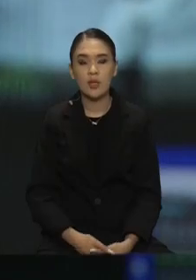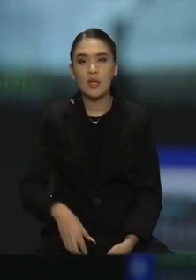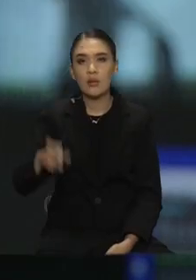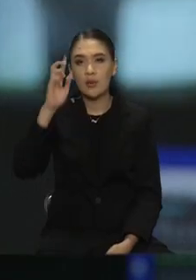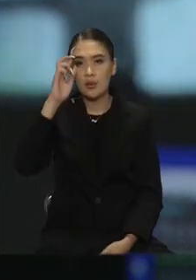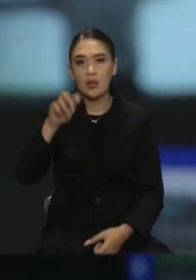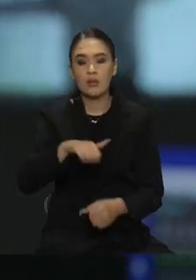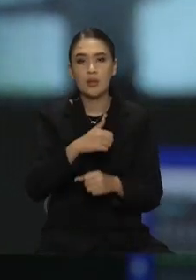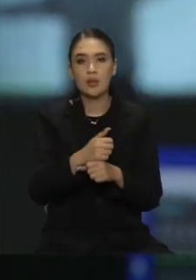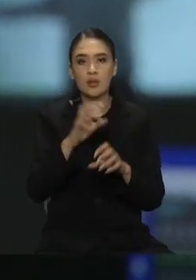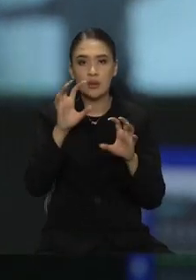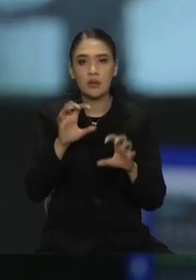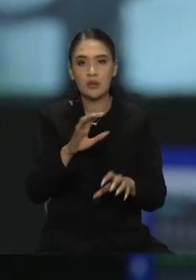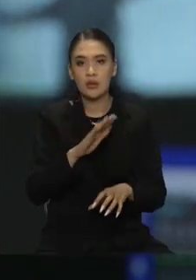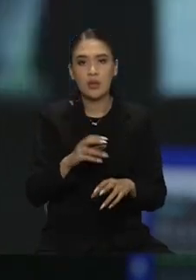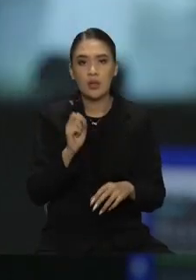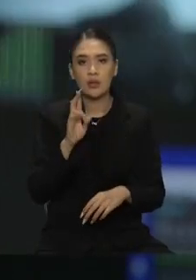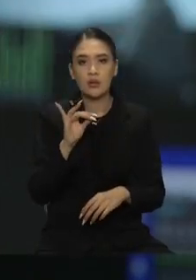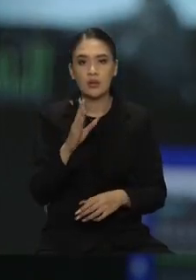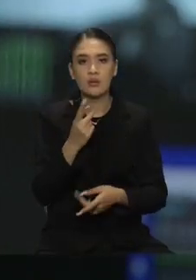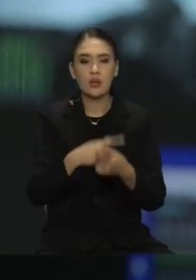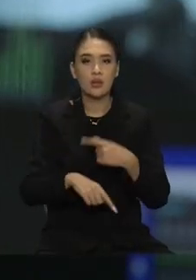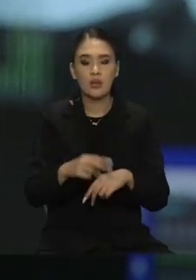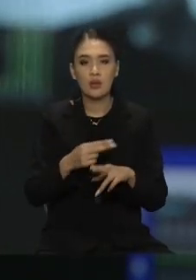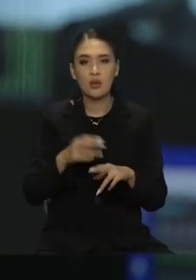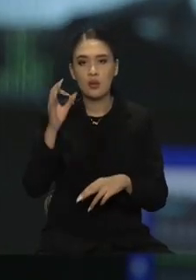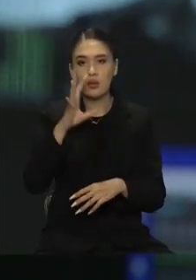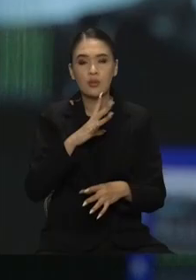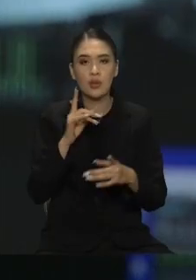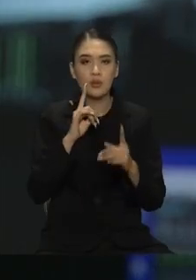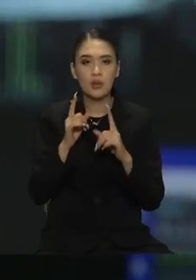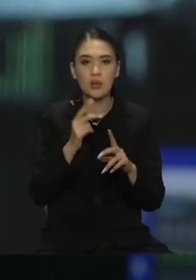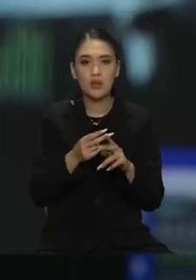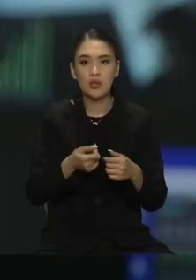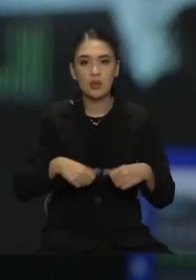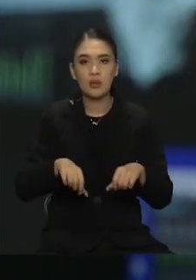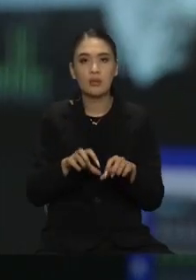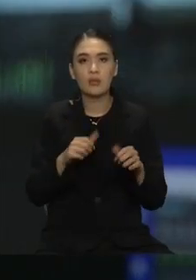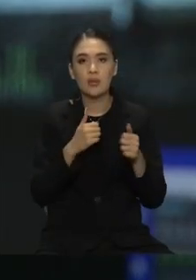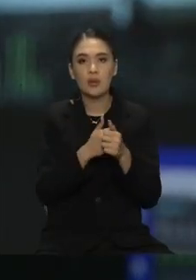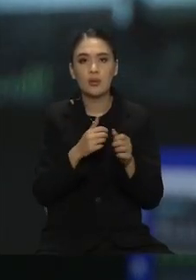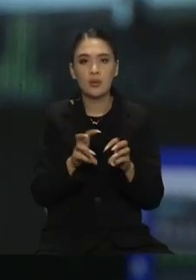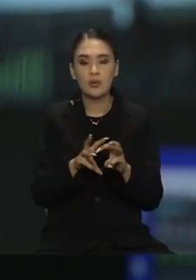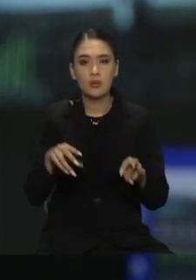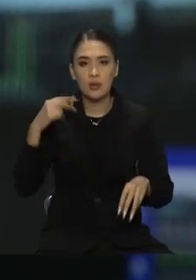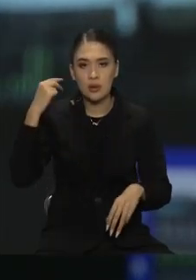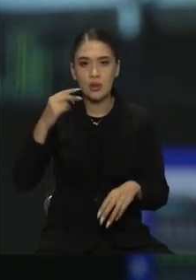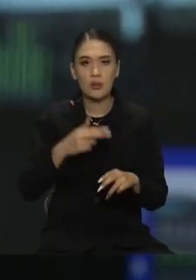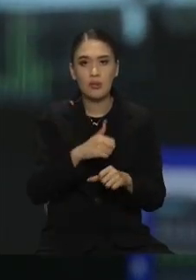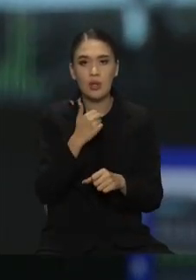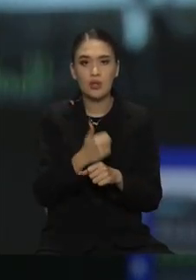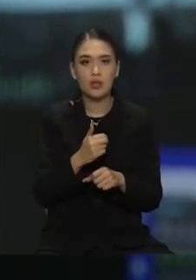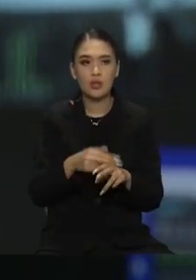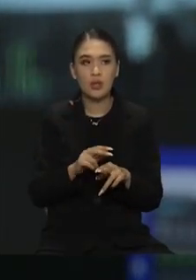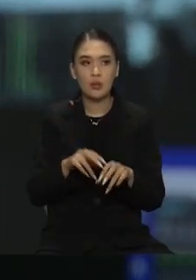Мемлекет басшысы заңсыз активтерді қайтару мәселесі жөнінде кеңес өткізді. Жиынға премьер-министр, президент әкімшілігінің басшысы,